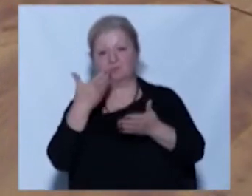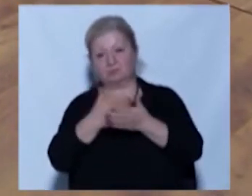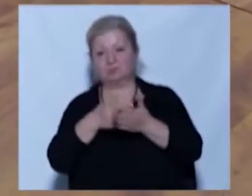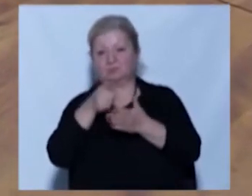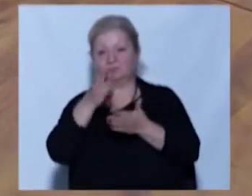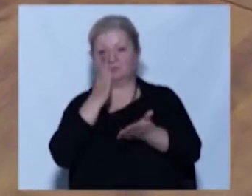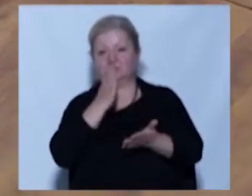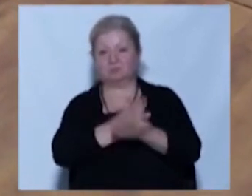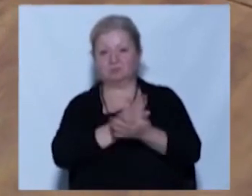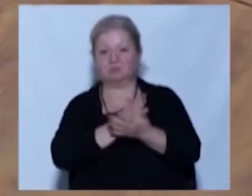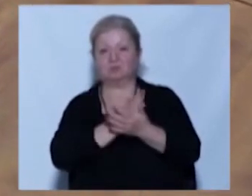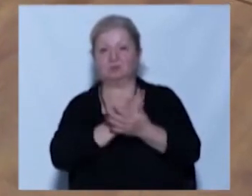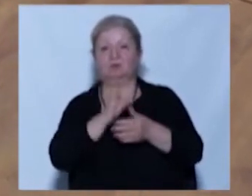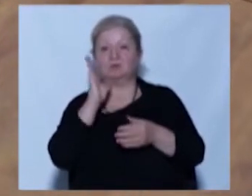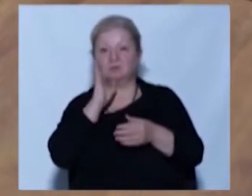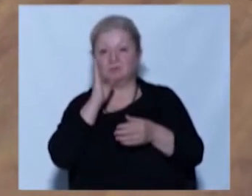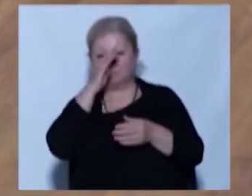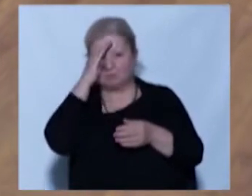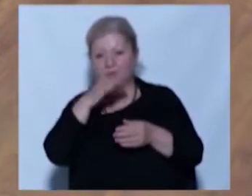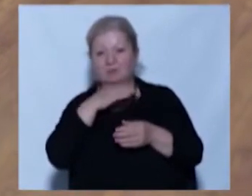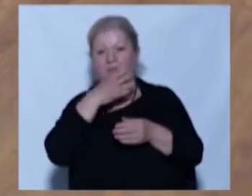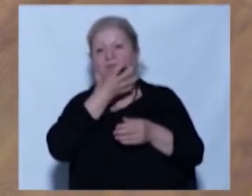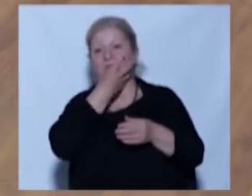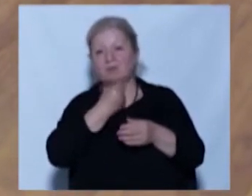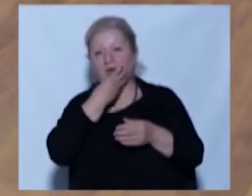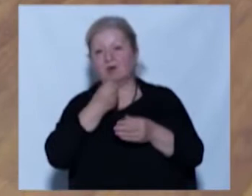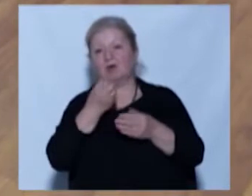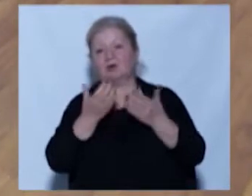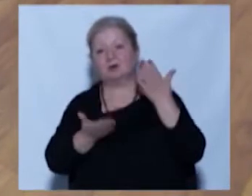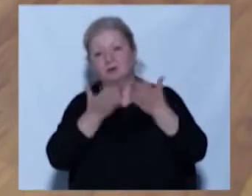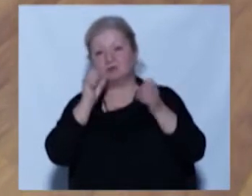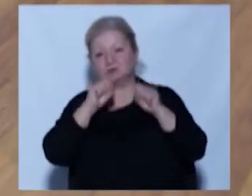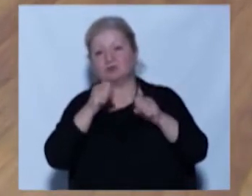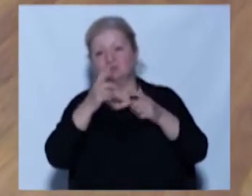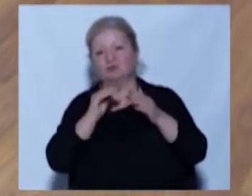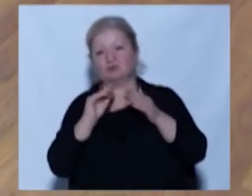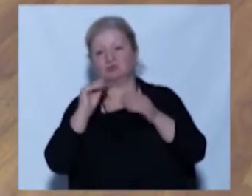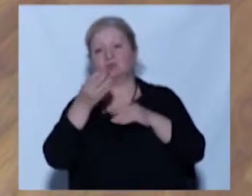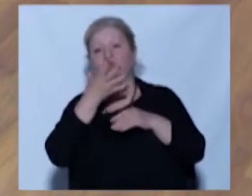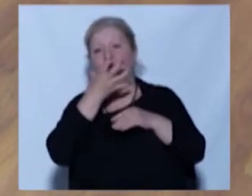დაუშვათ, რომ ხელთ გაქვთ მამის, პაპის ან უფრო შორეული წინაპრების მიერ